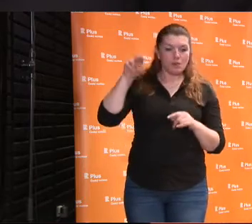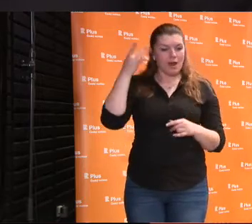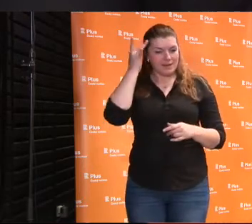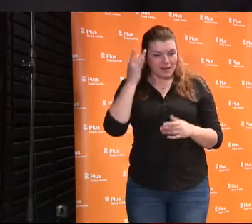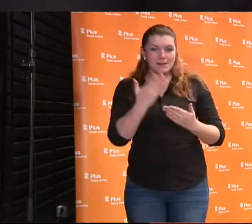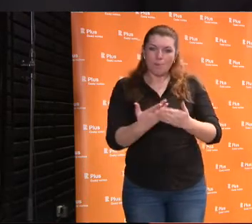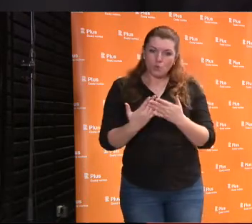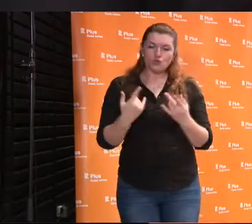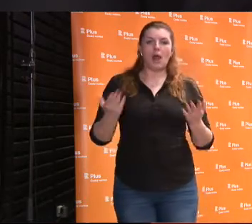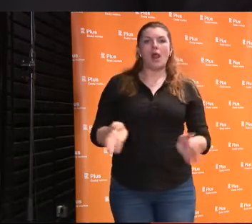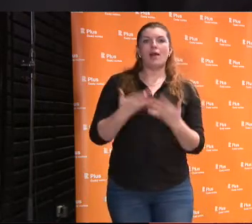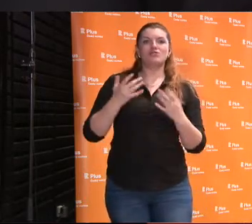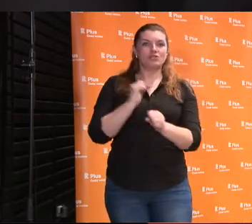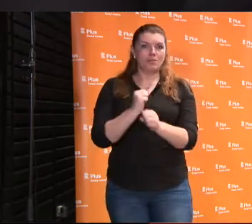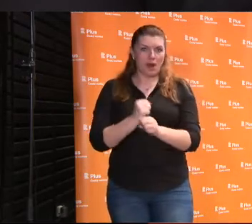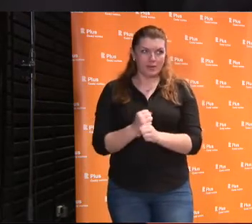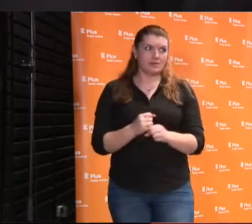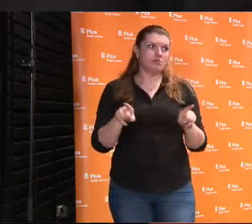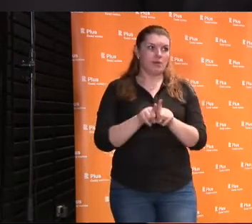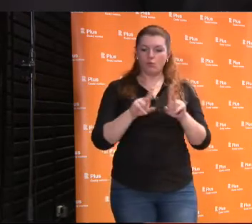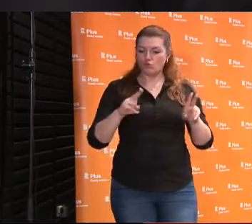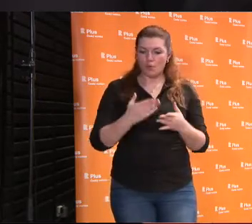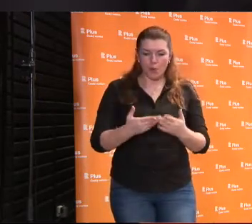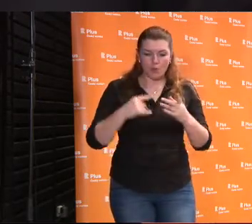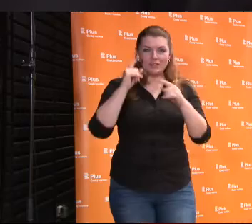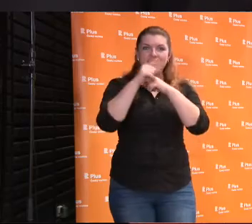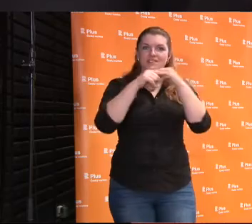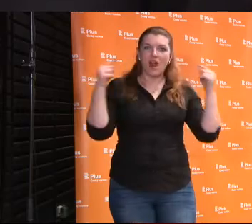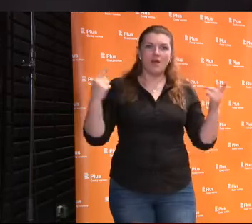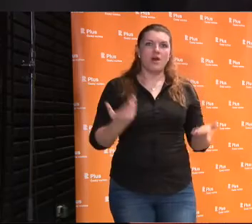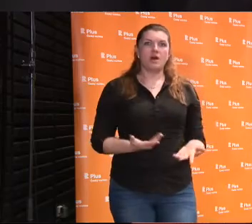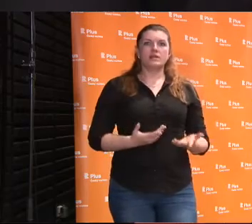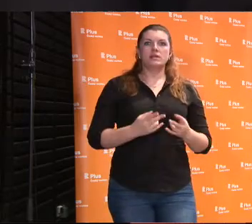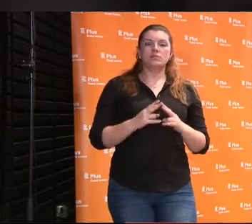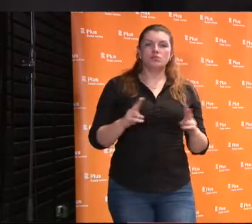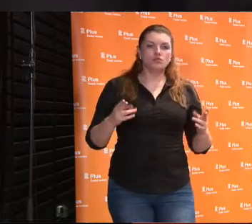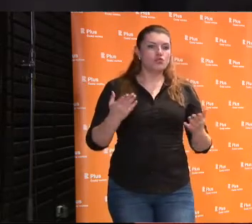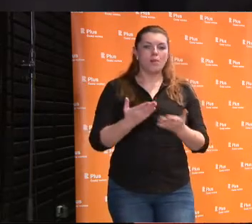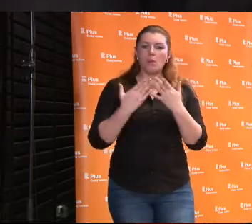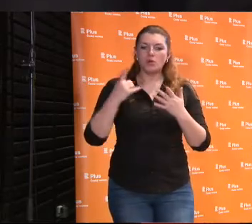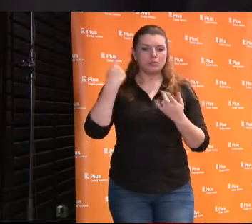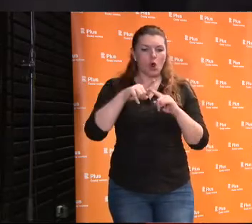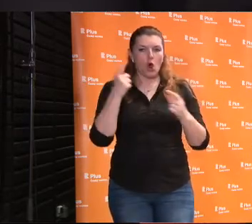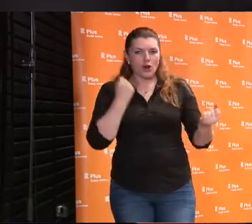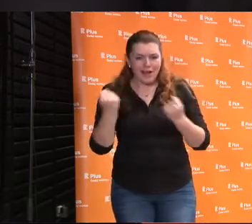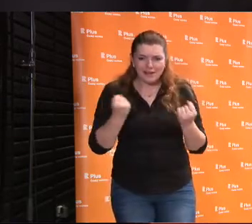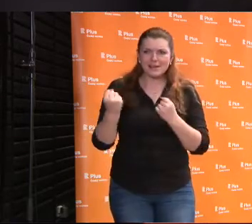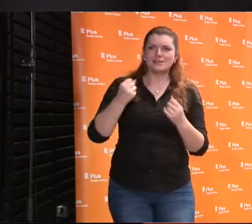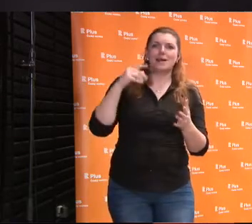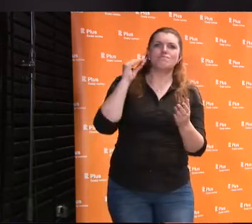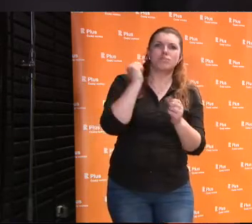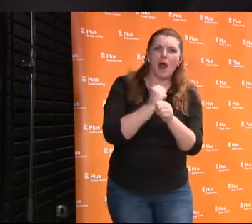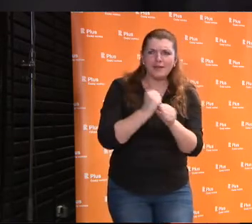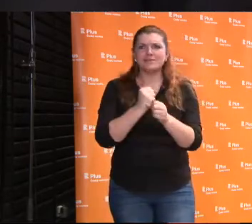které vám pomohou ve vzdělávání nebo reportingu, organizování služebních cest. To